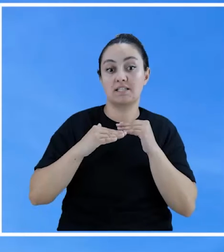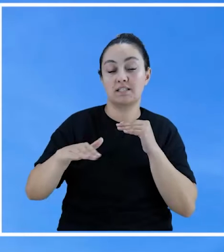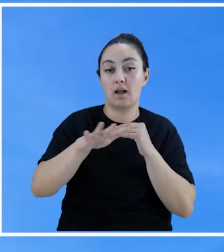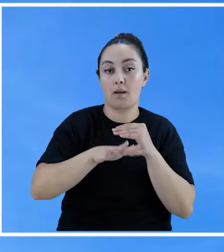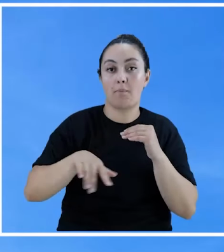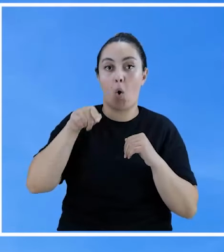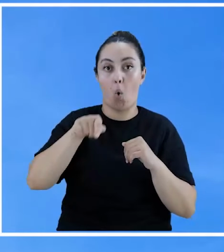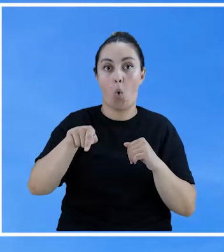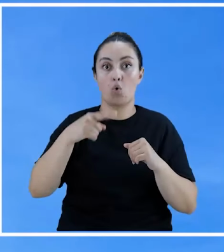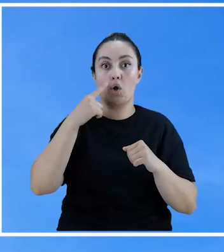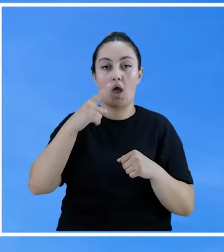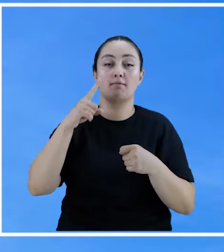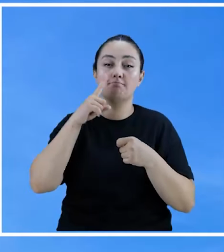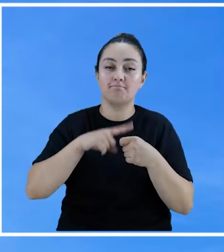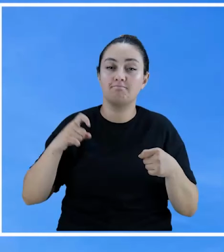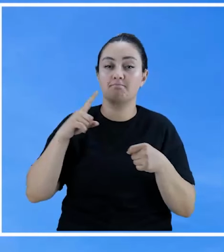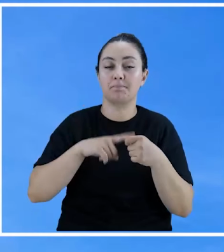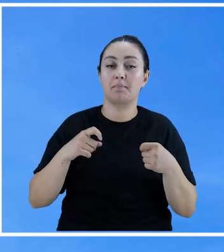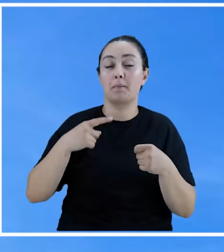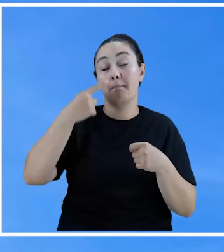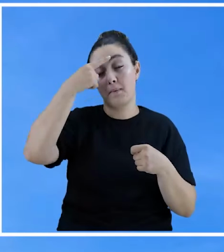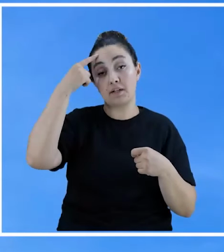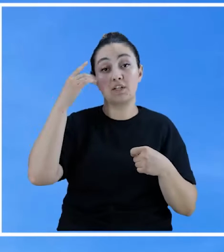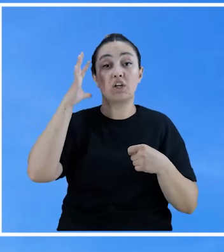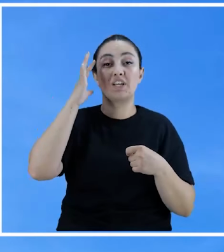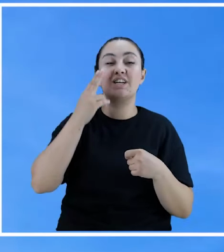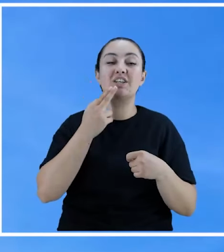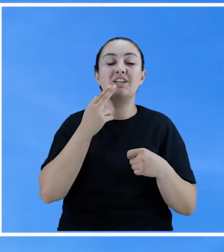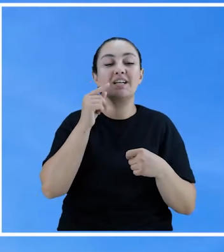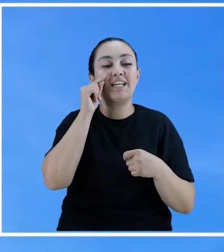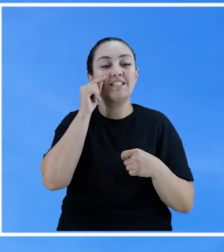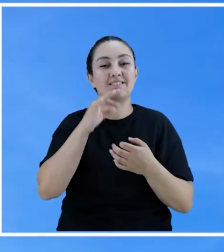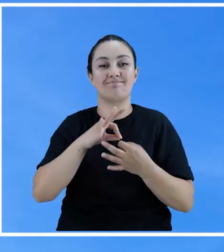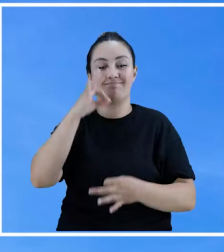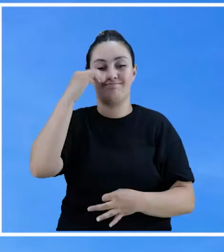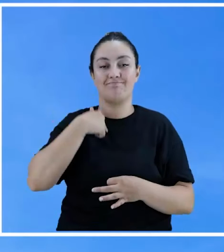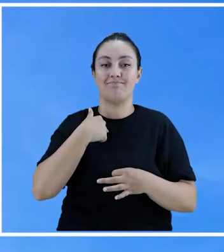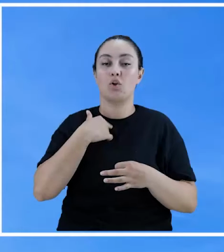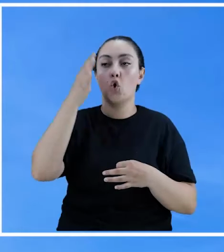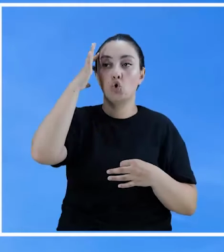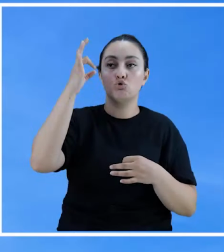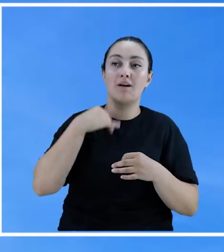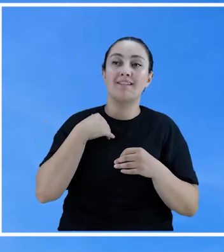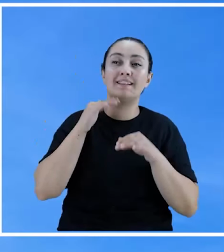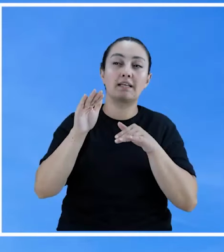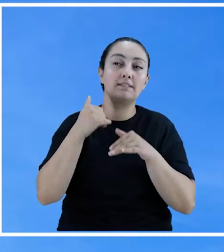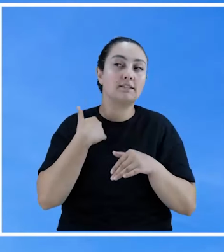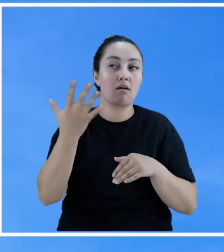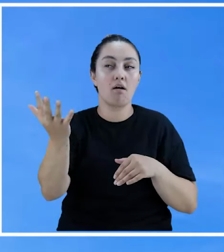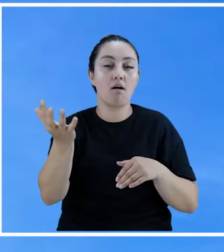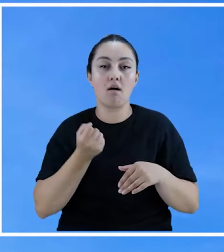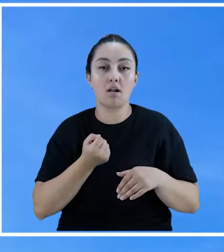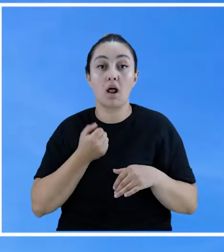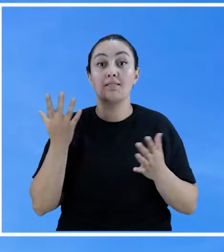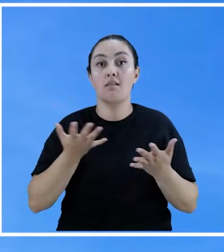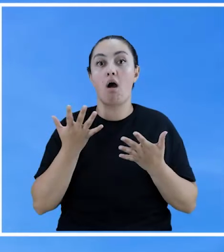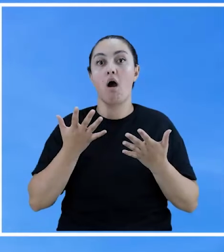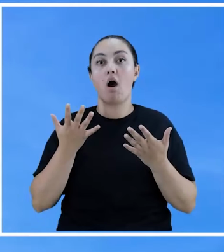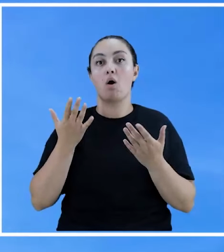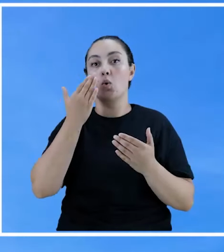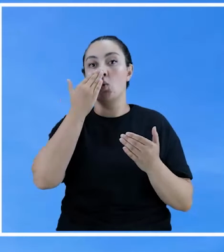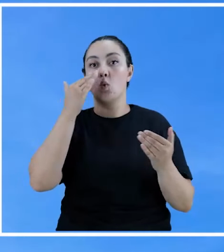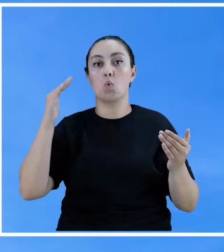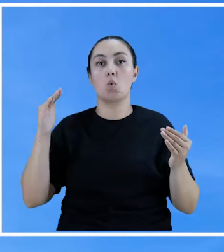zemin durumunu o an sorgulatıp belki kişi uzman tarafından o an destek alınırsa, alabilirse